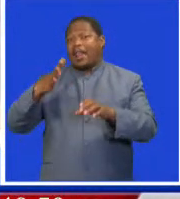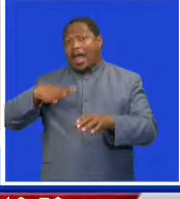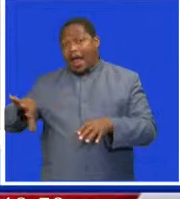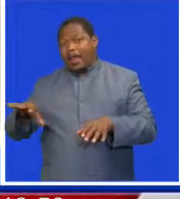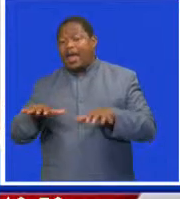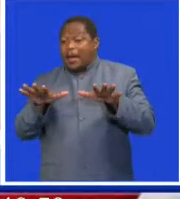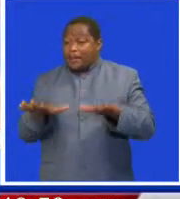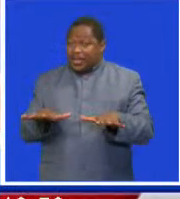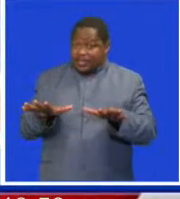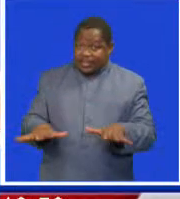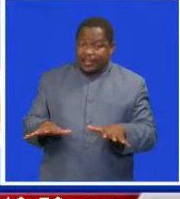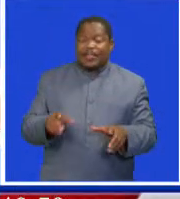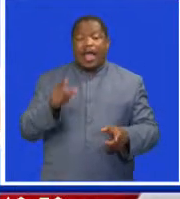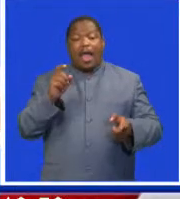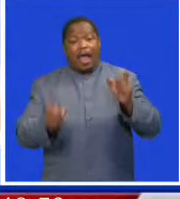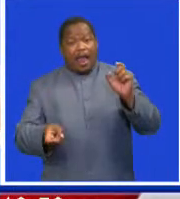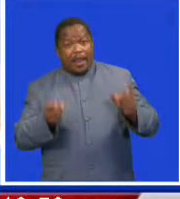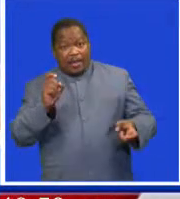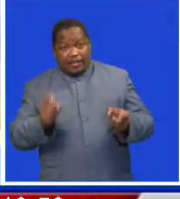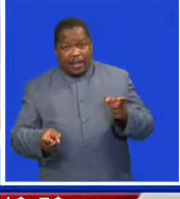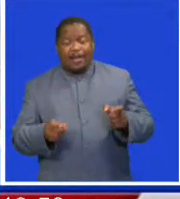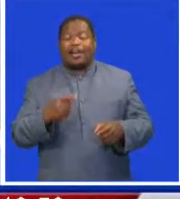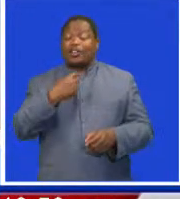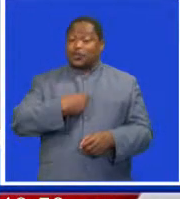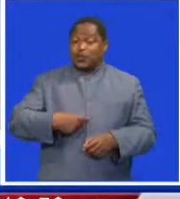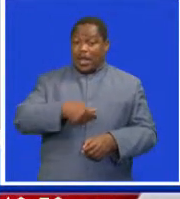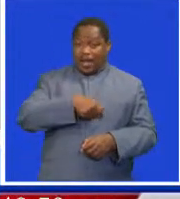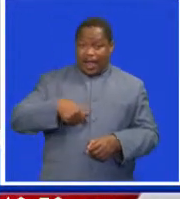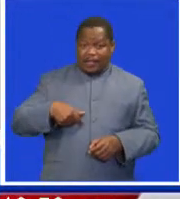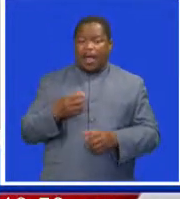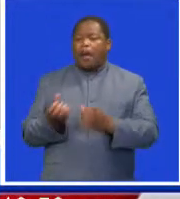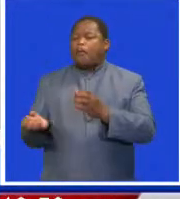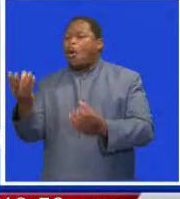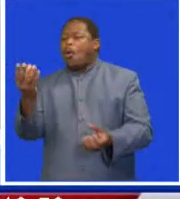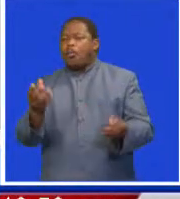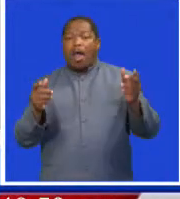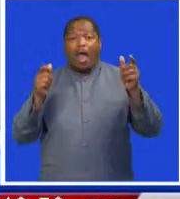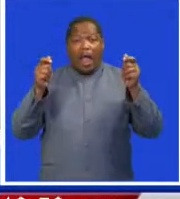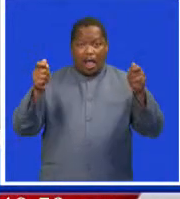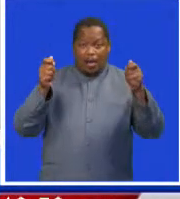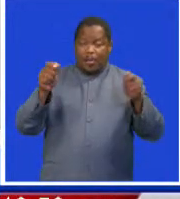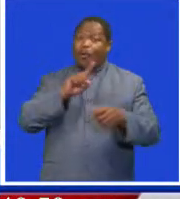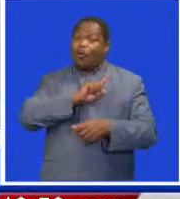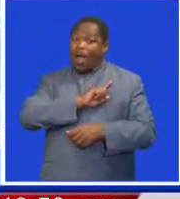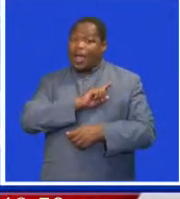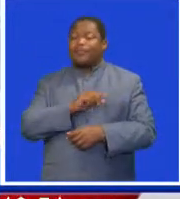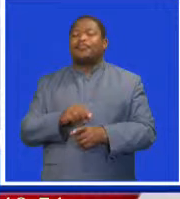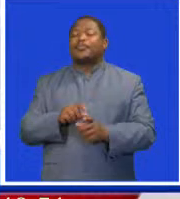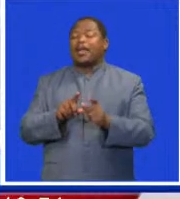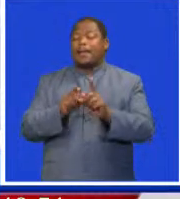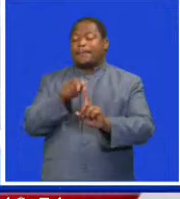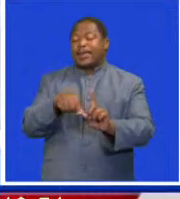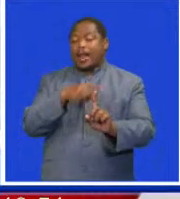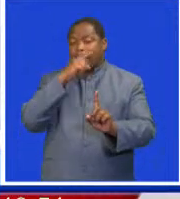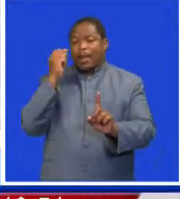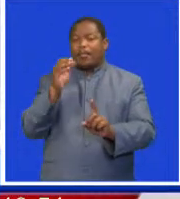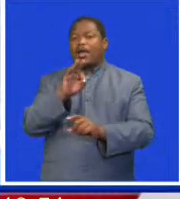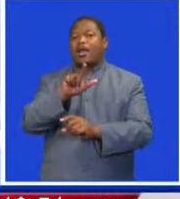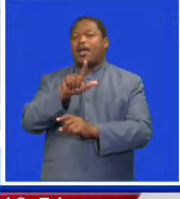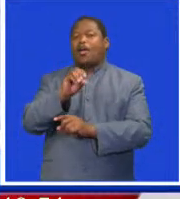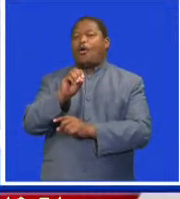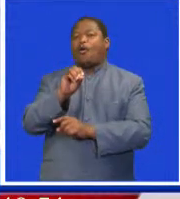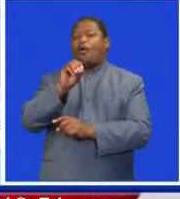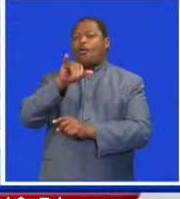Wasuswa kufa kwaGeorge Floyd waseveni laseMelika lwashona etandleni temaphoyisa lamane ngemva kokuthi linye lawo liguqensanyeni